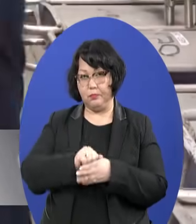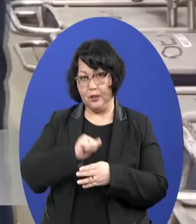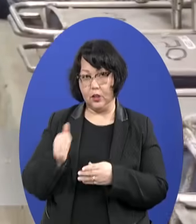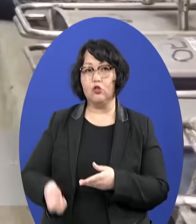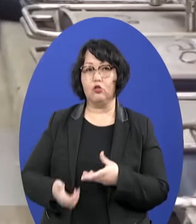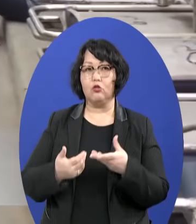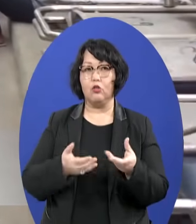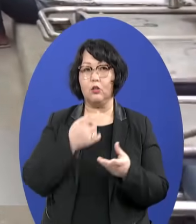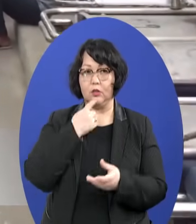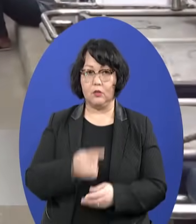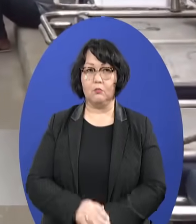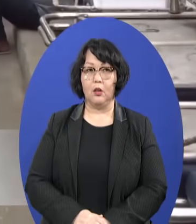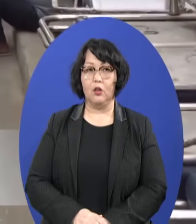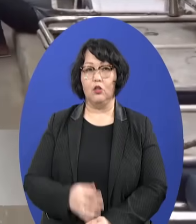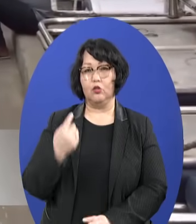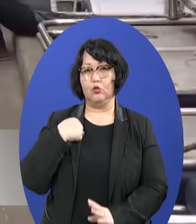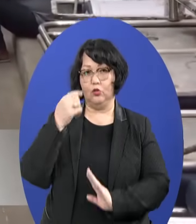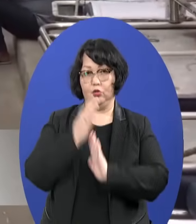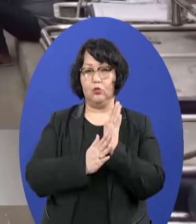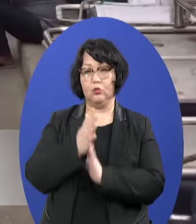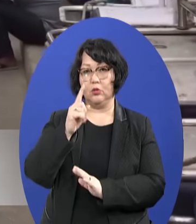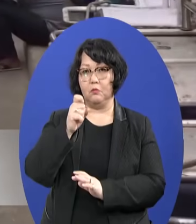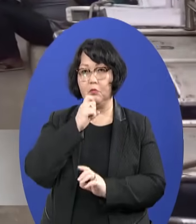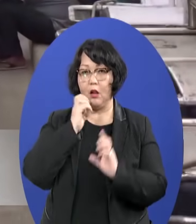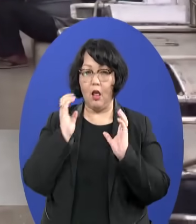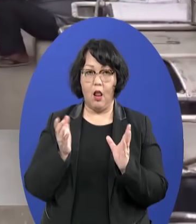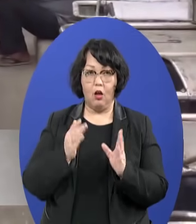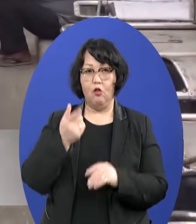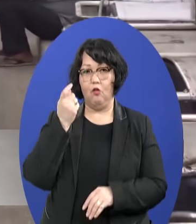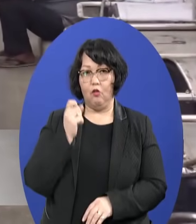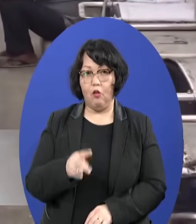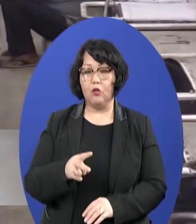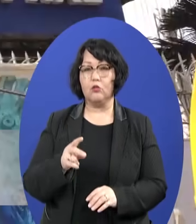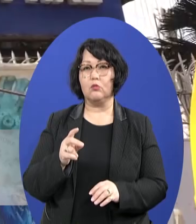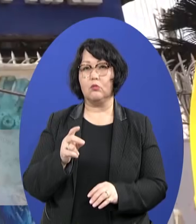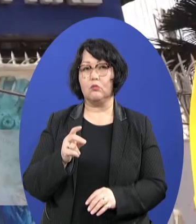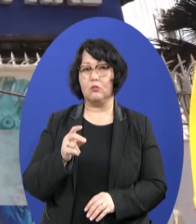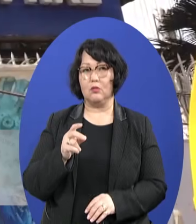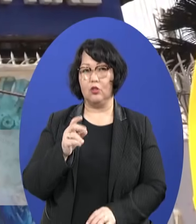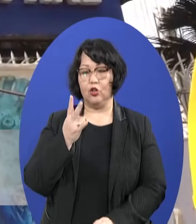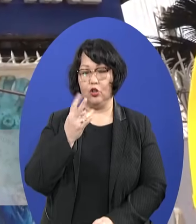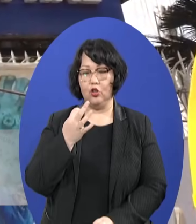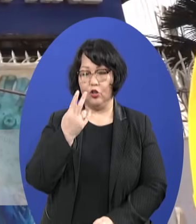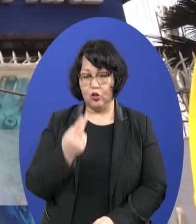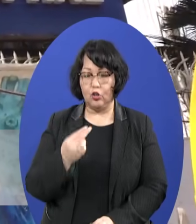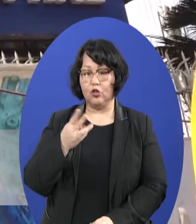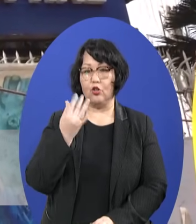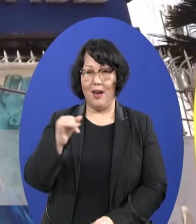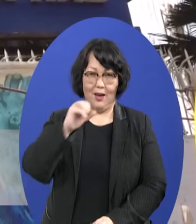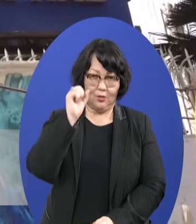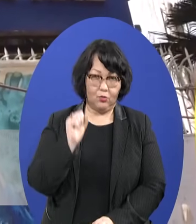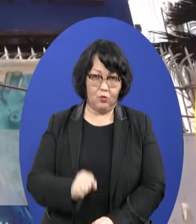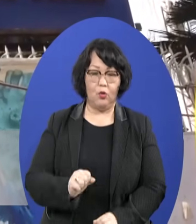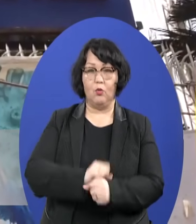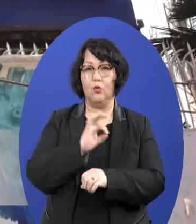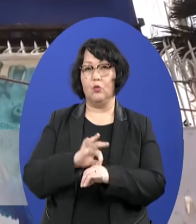хийхэд мэдгдсэн юм. Өнгөрсөн шөнийн хэвлийн баг хурлаар хүндсэн бас нэг ноцтой асуудал нь COVID-19-ийн цар тахлаас болж